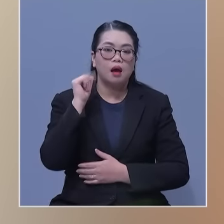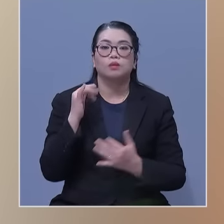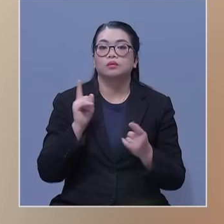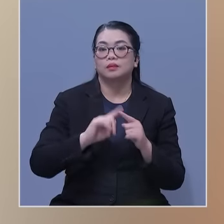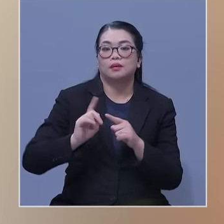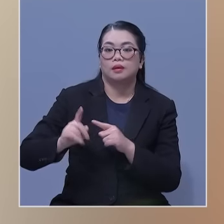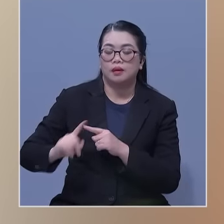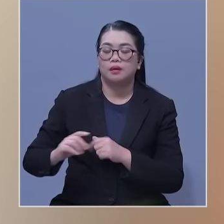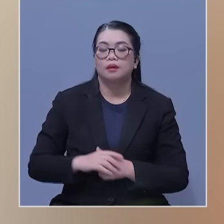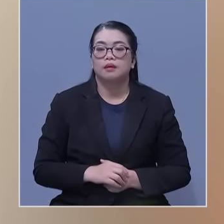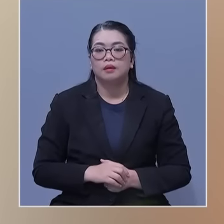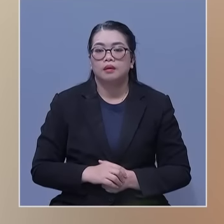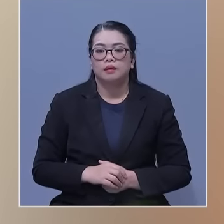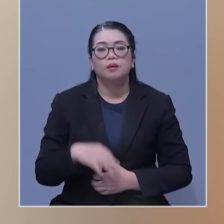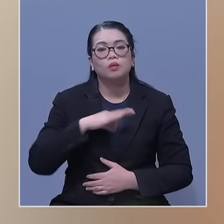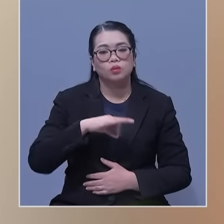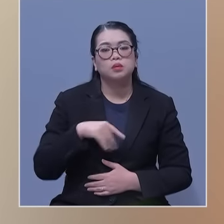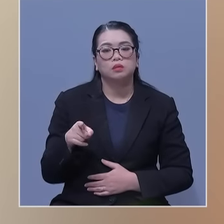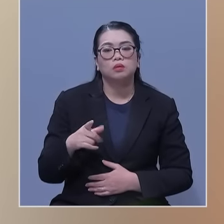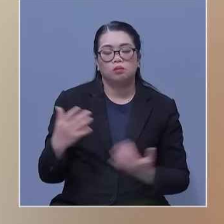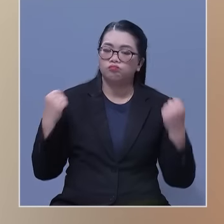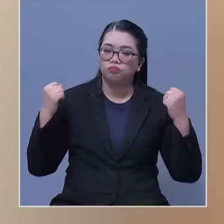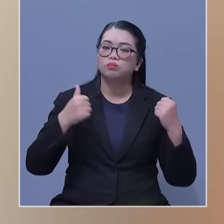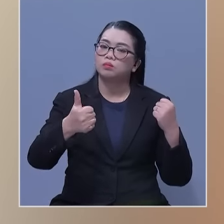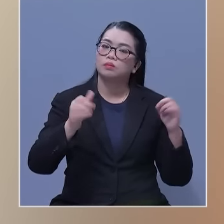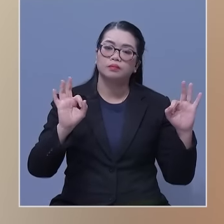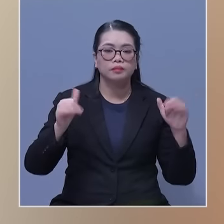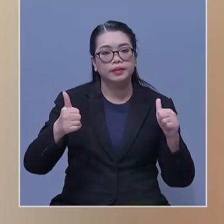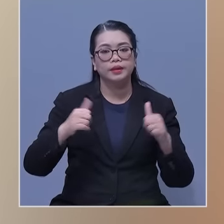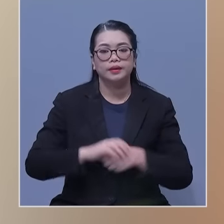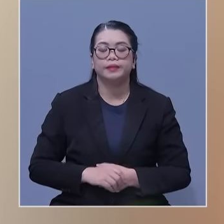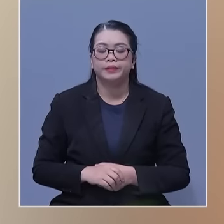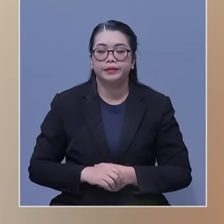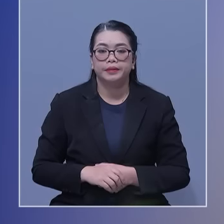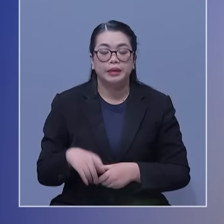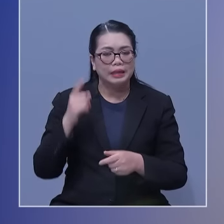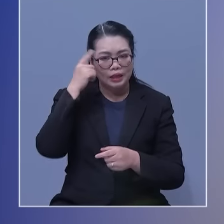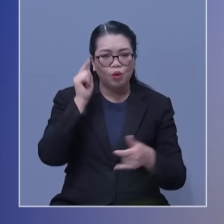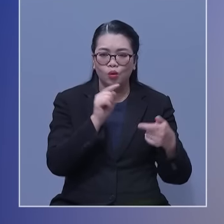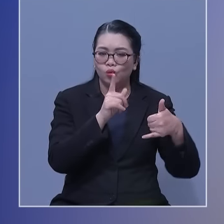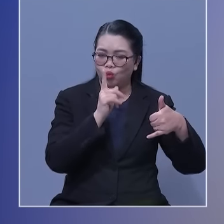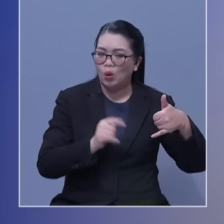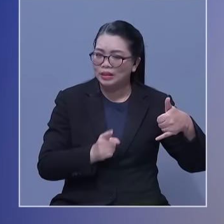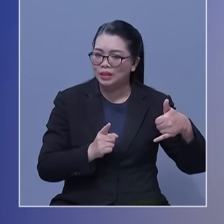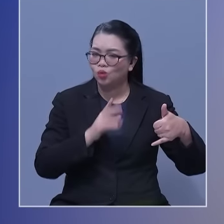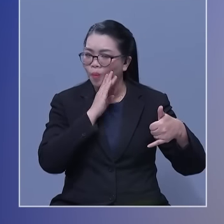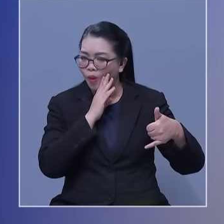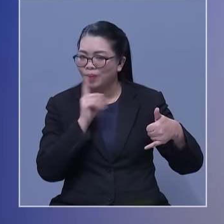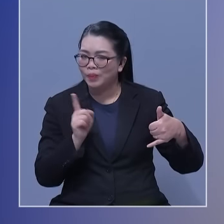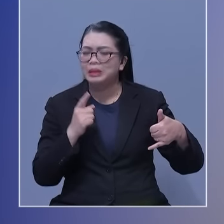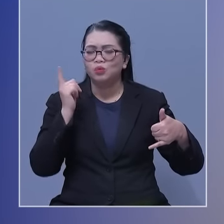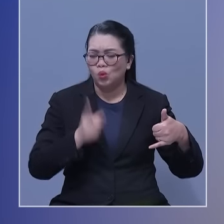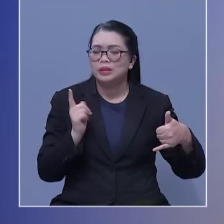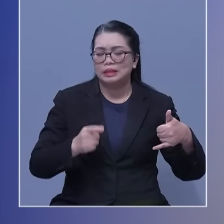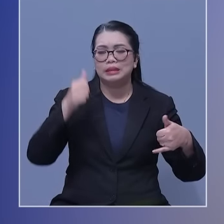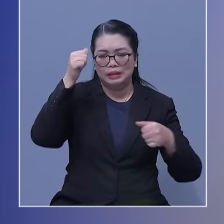นี่มั้ครับอก็รู้สกว่าเขาสมบูรณ์ดีเป็นเป็นที่แป้งตัวจริงมยหรือตัวปอมตัวจริงนะครับ